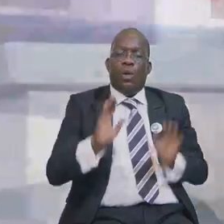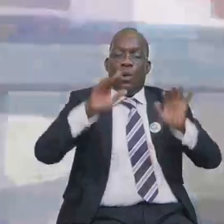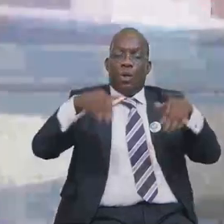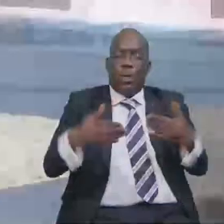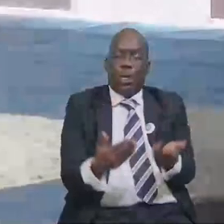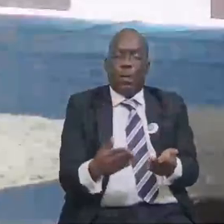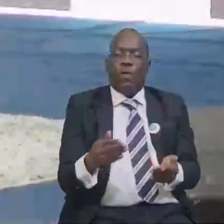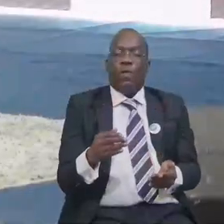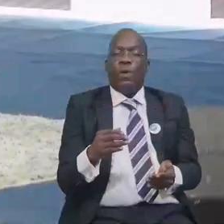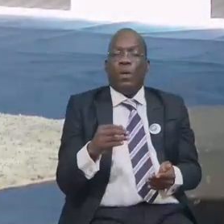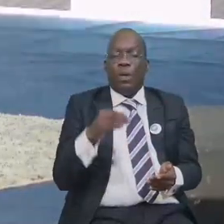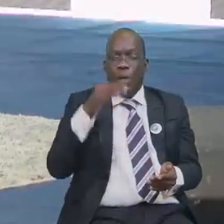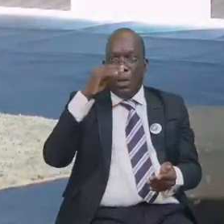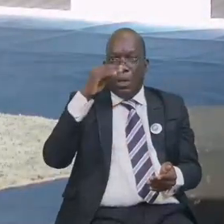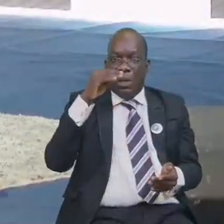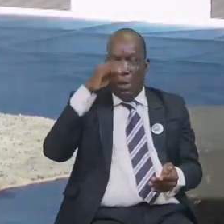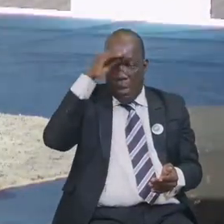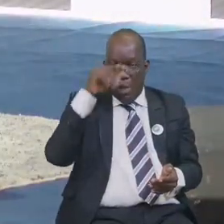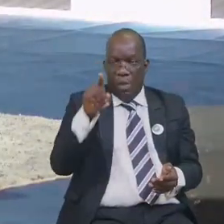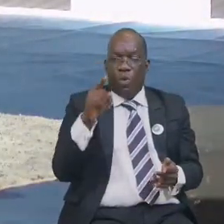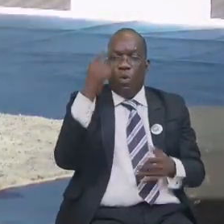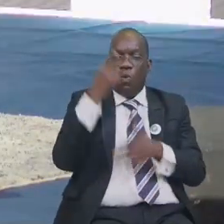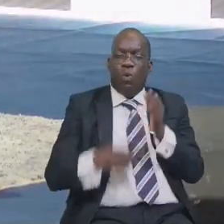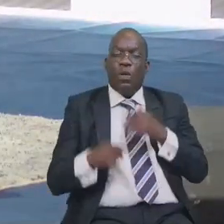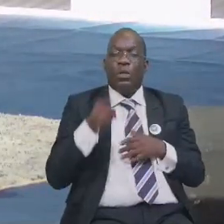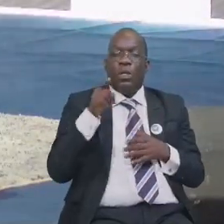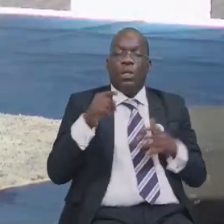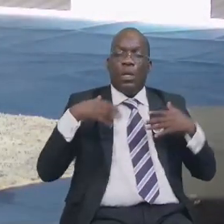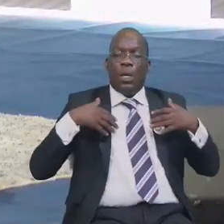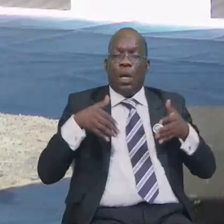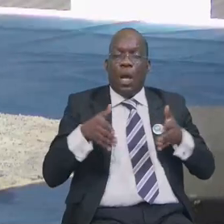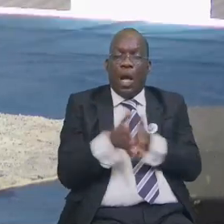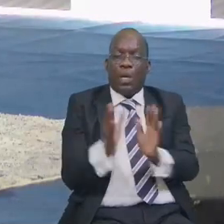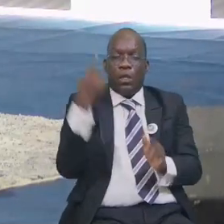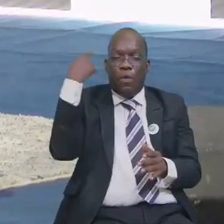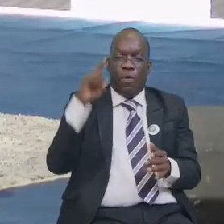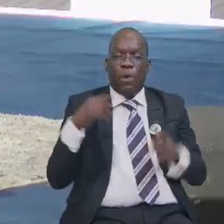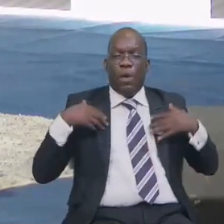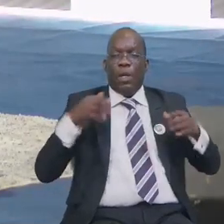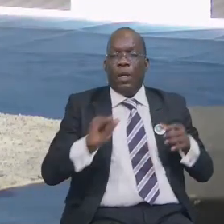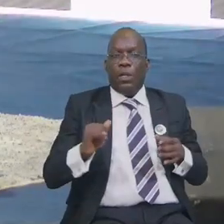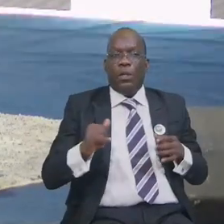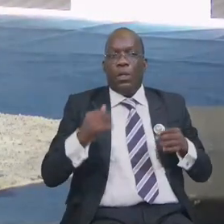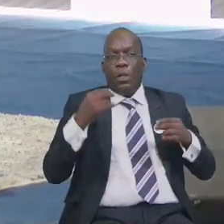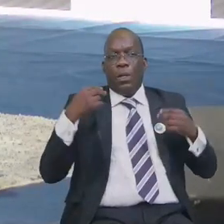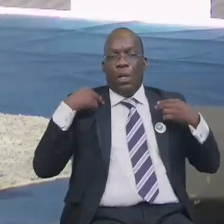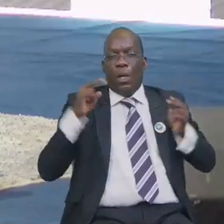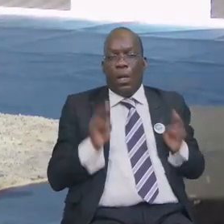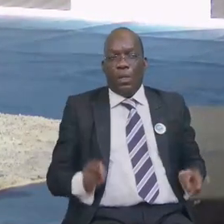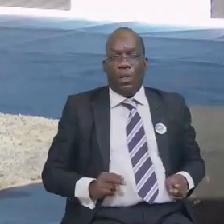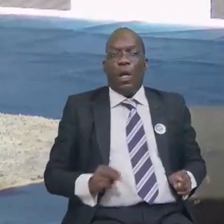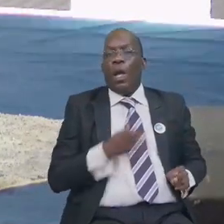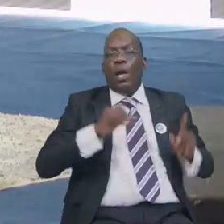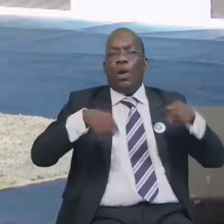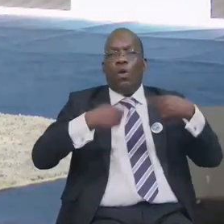lui a donné ce qu'il a demandé, la guérison, la santé, Mais il est allé au-delà.